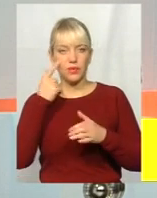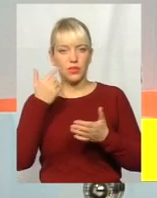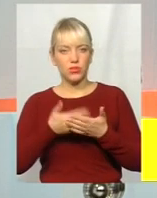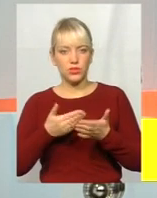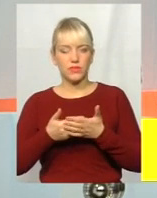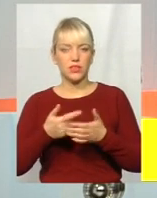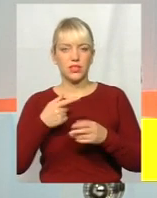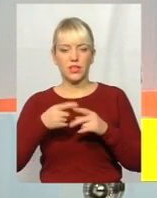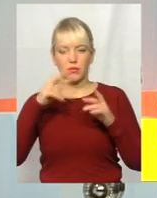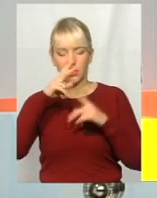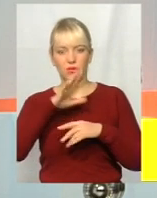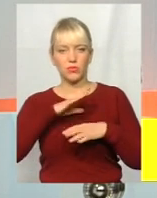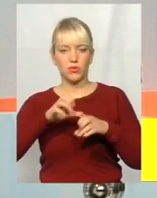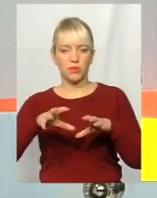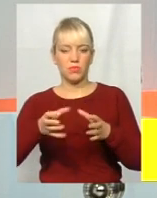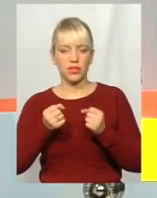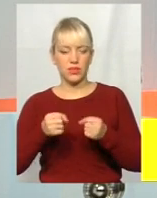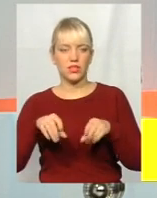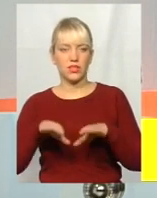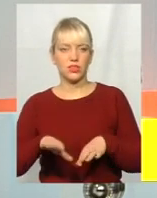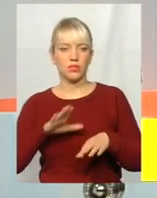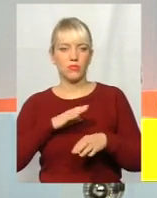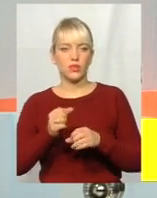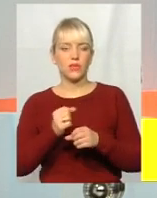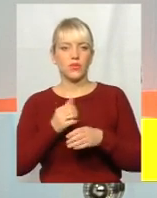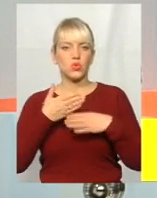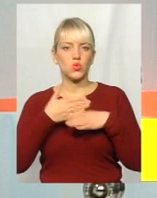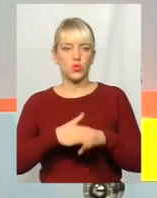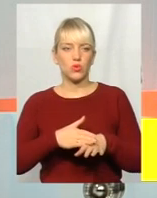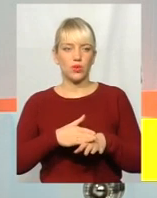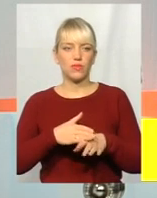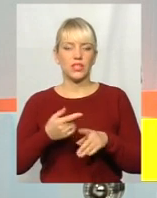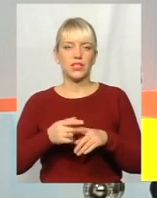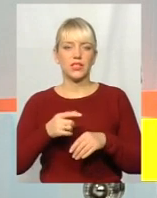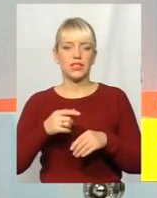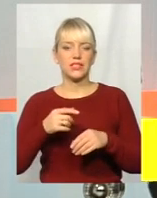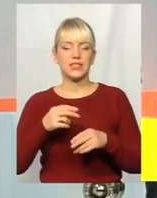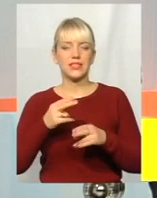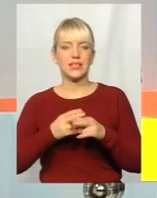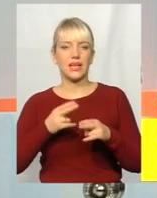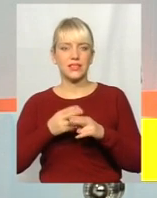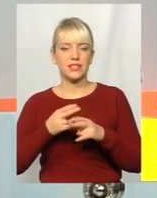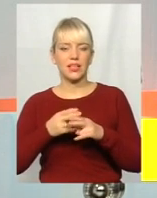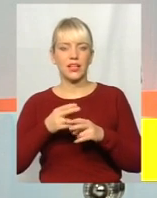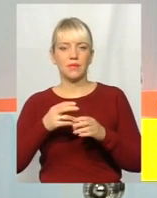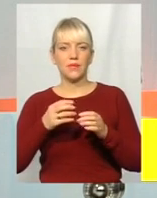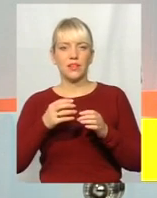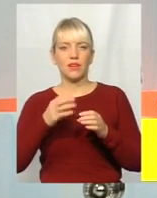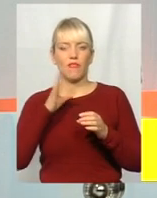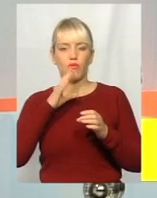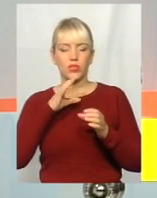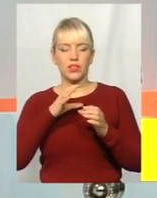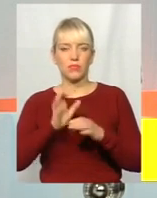були неправильні рішення, де були зруйновані станція підкачки води, була перемонтована система подачі води